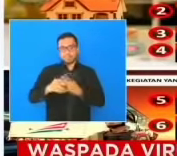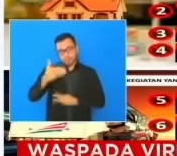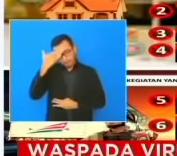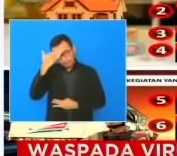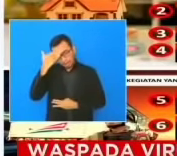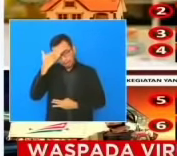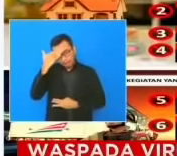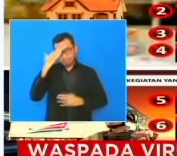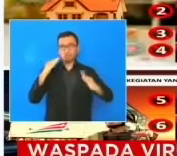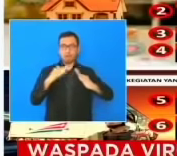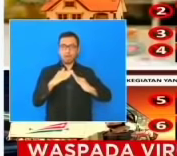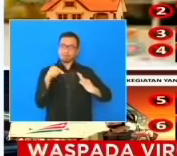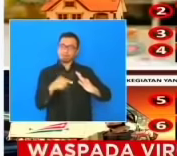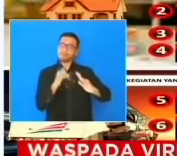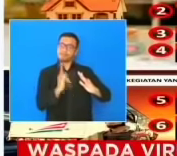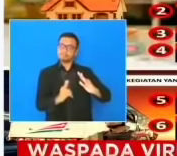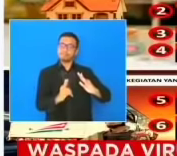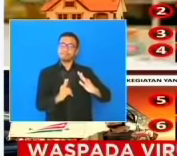beribadah dari rumah.